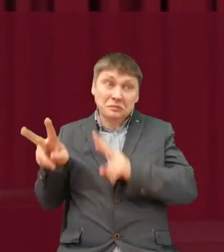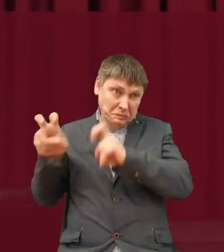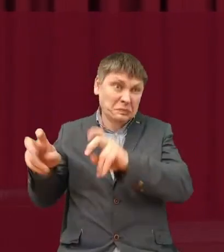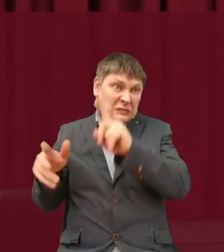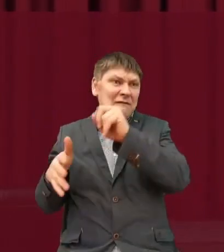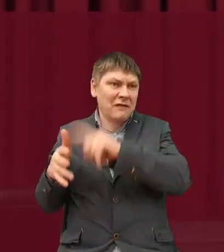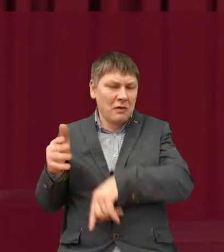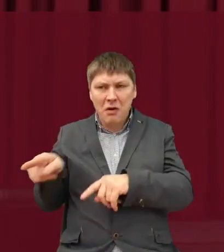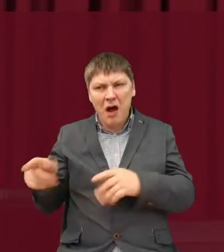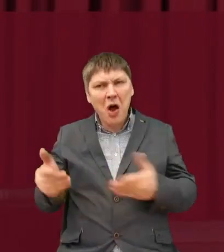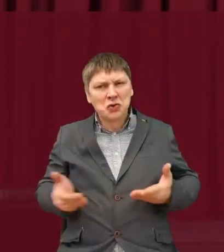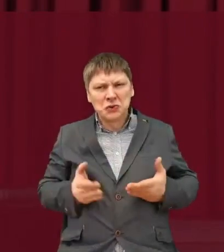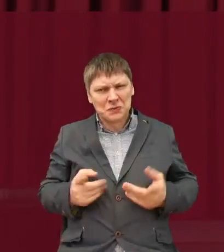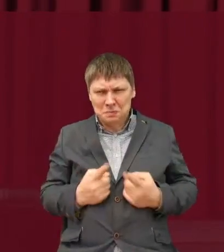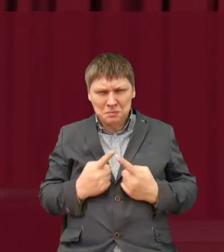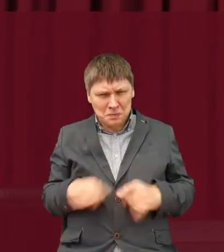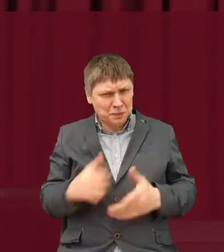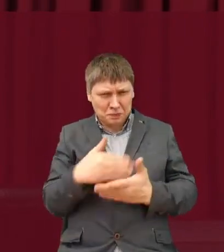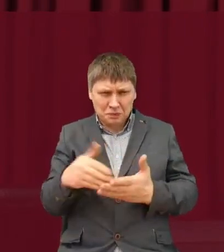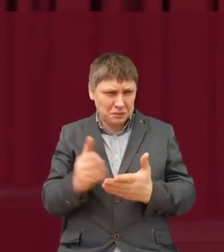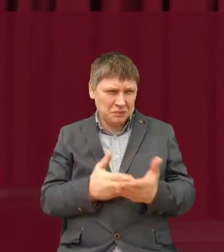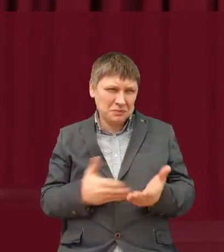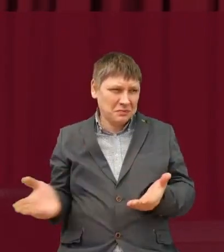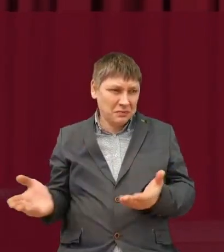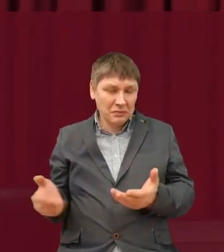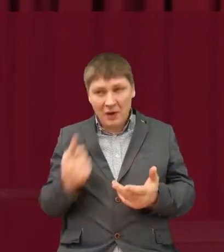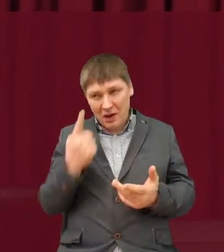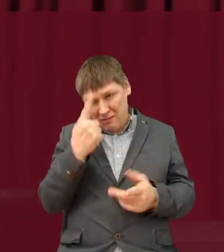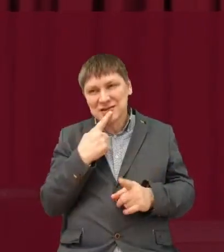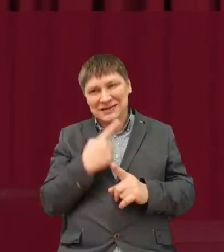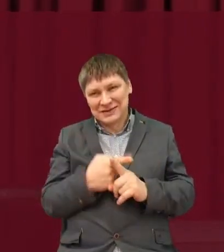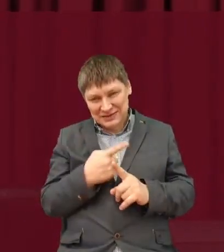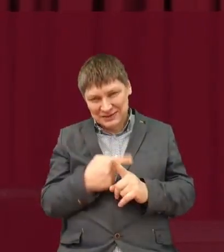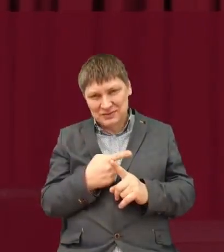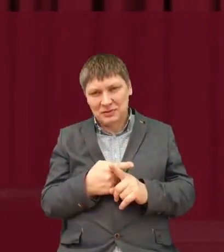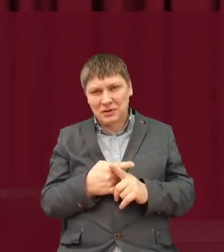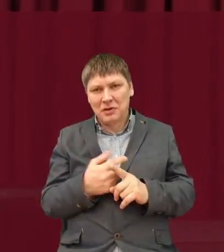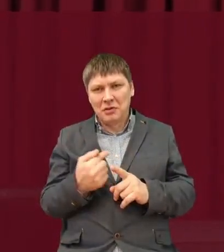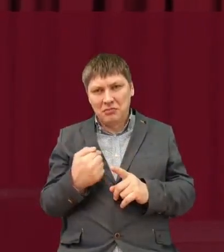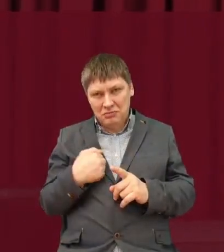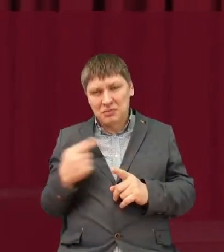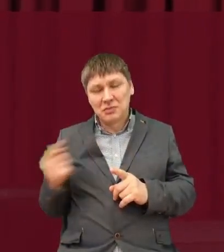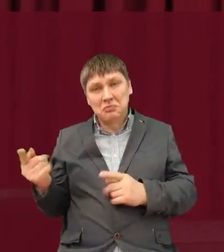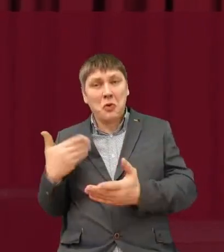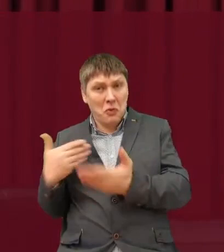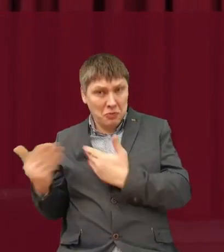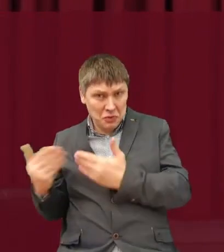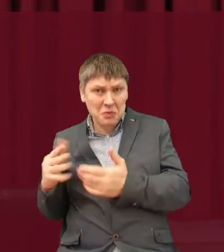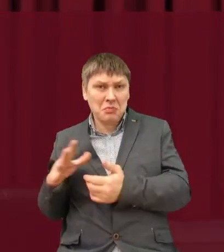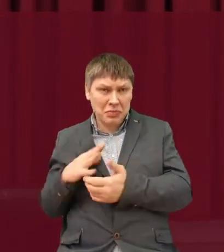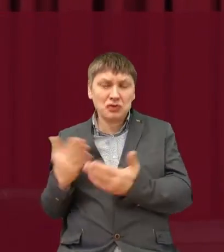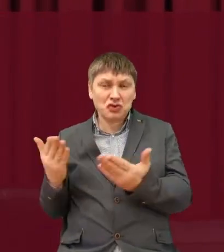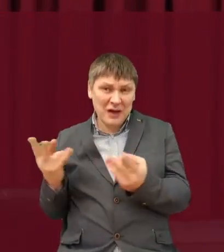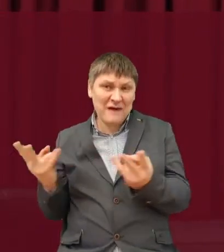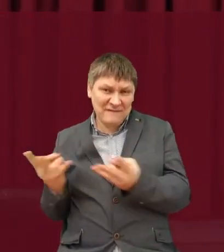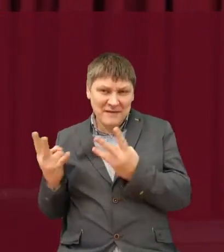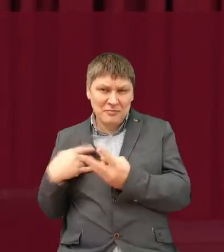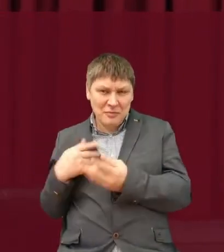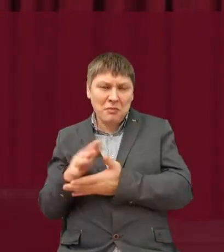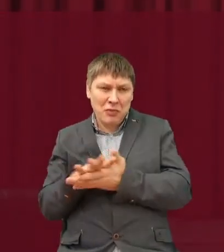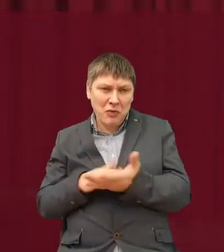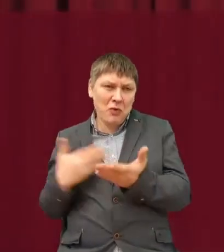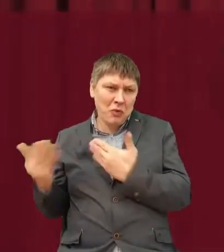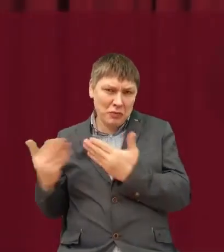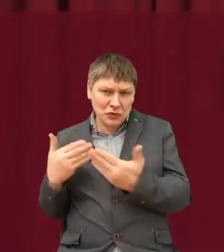подобающую образ жизни я знаю один пример одна сестра с которыми мы с семьёй и продолжаем общаться